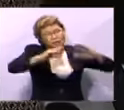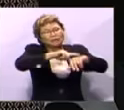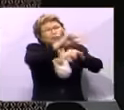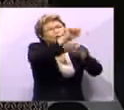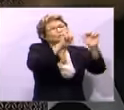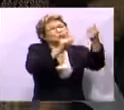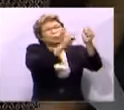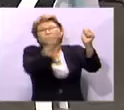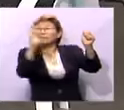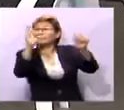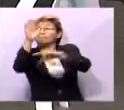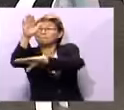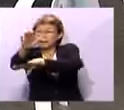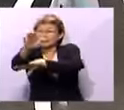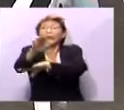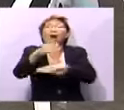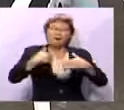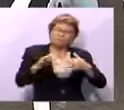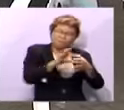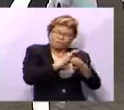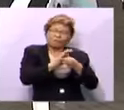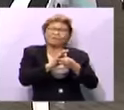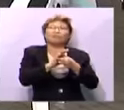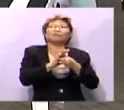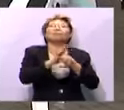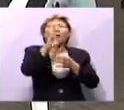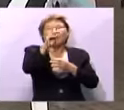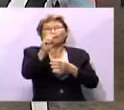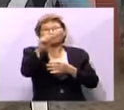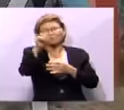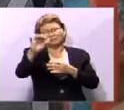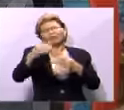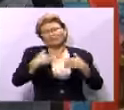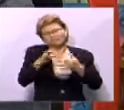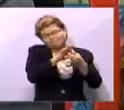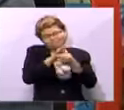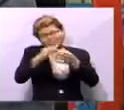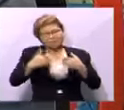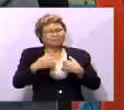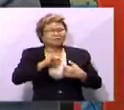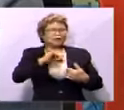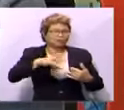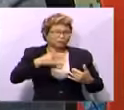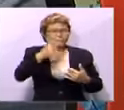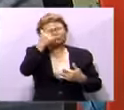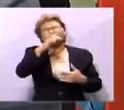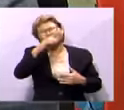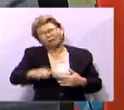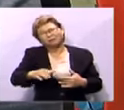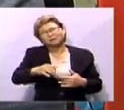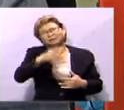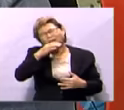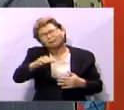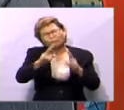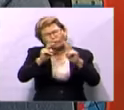pagi hingga 6 petang ini turut mendapat kerjasama Kementerian Pelancongan dan Kebudayaan. Saya rasa sebab dia klasik lah. Very